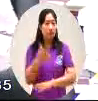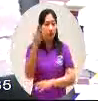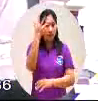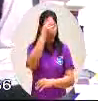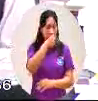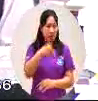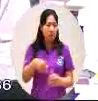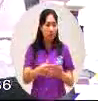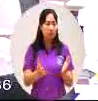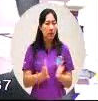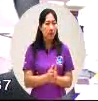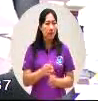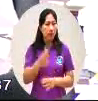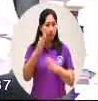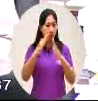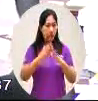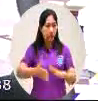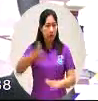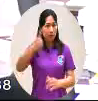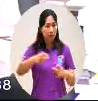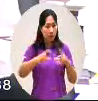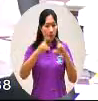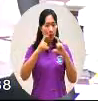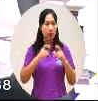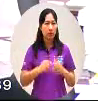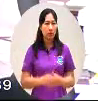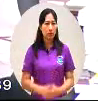下。 市长当然。